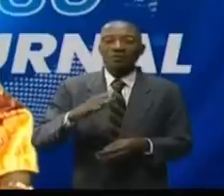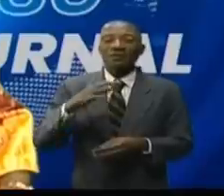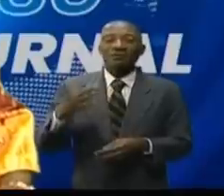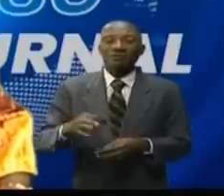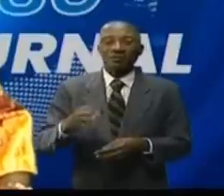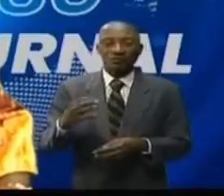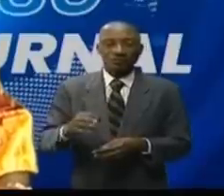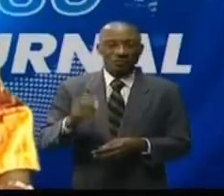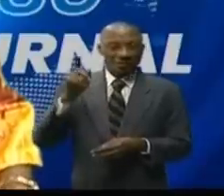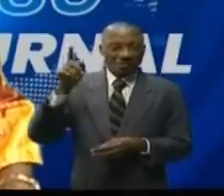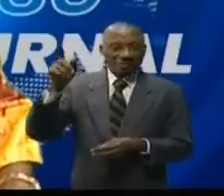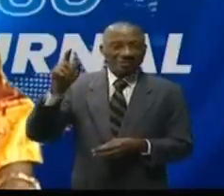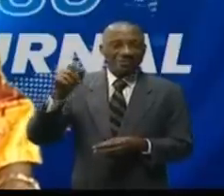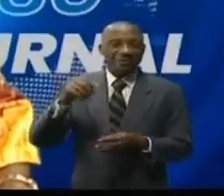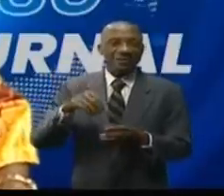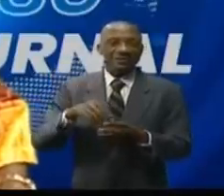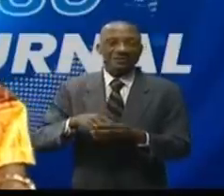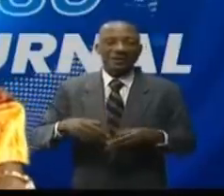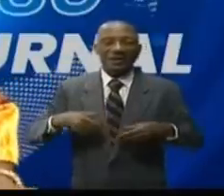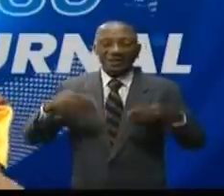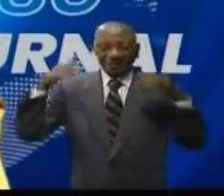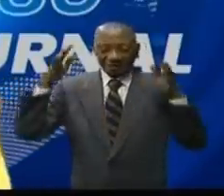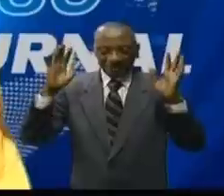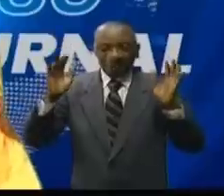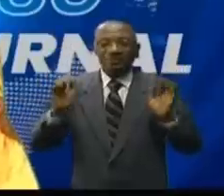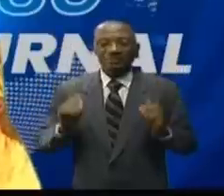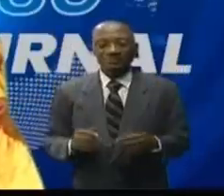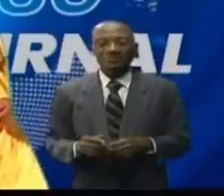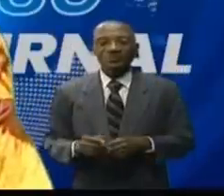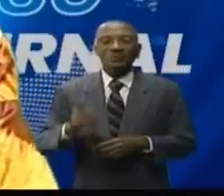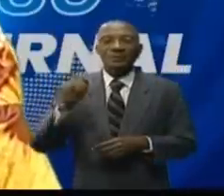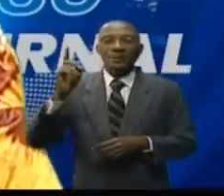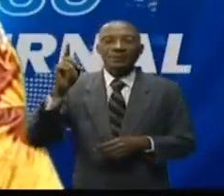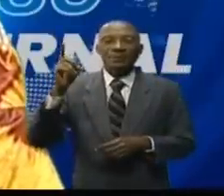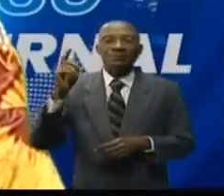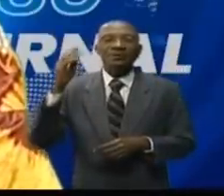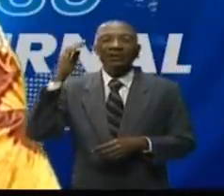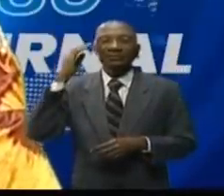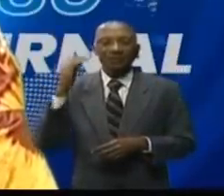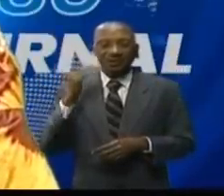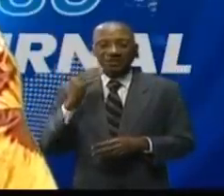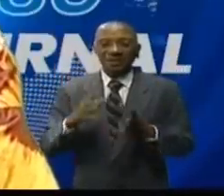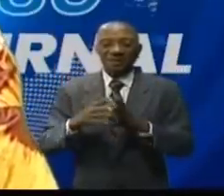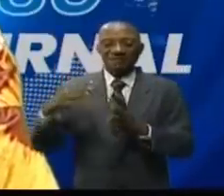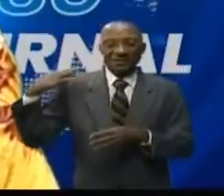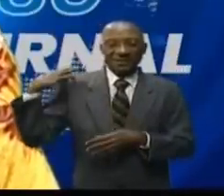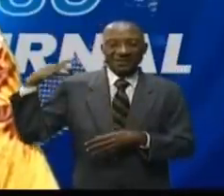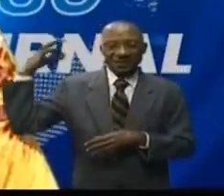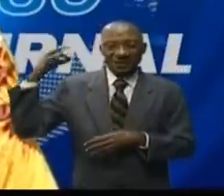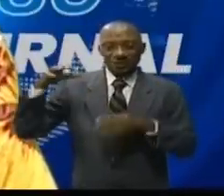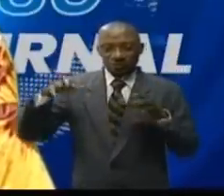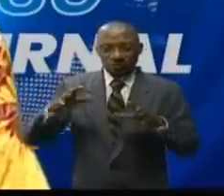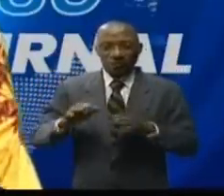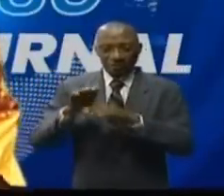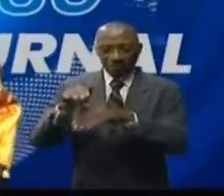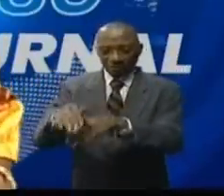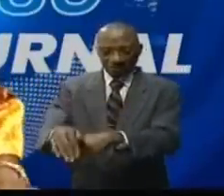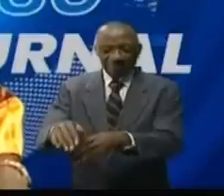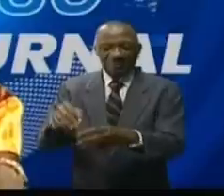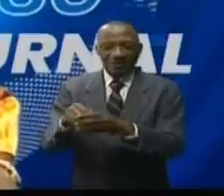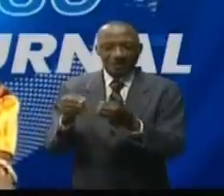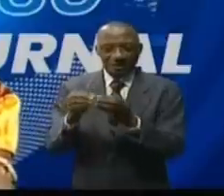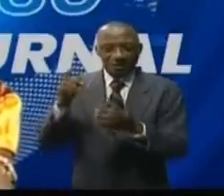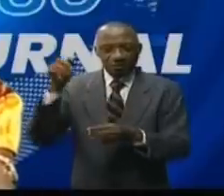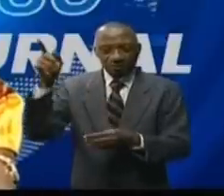en Tunisie. Le Premier ministre Jean-Michel Samuel Kondé, qui a conduit la délégation congolaise, a visité différents stands et appelle tous